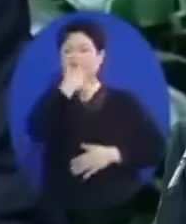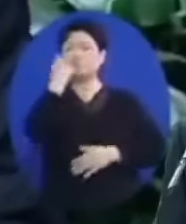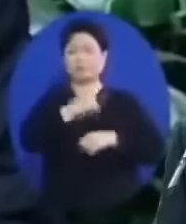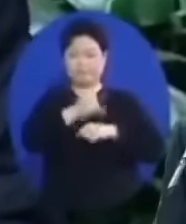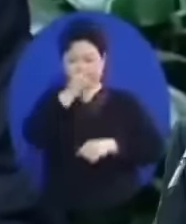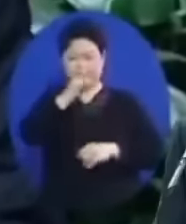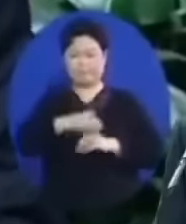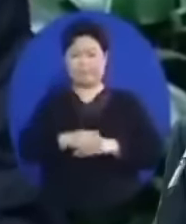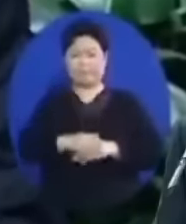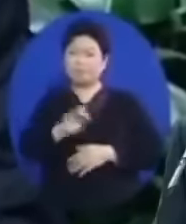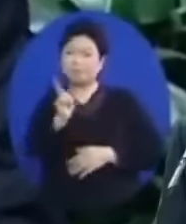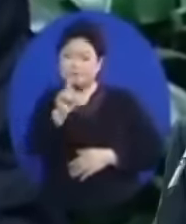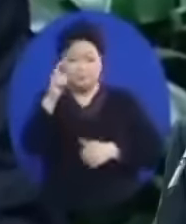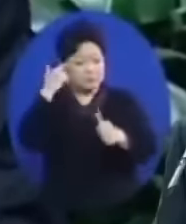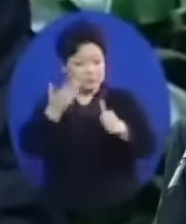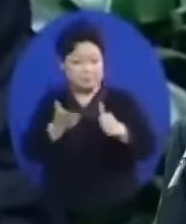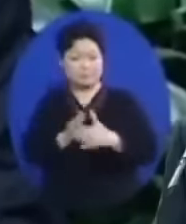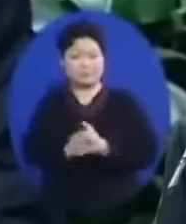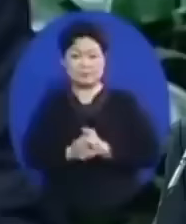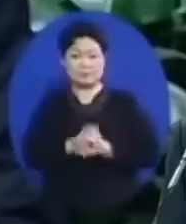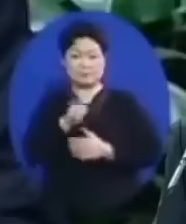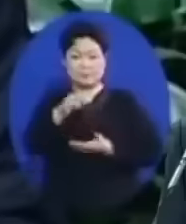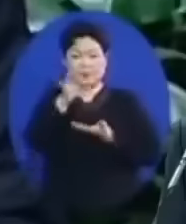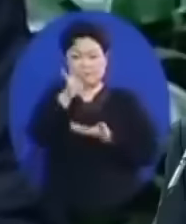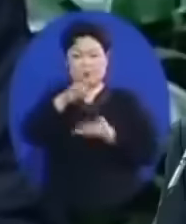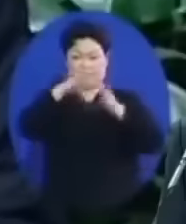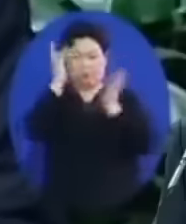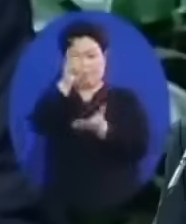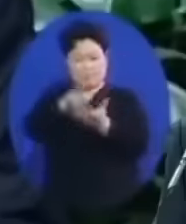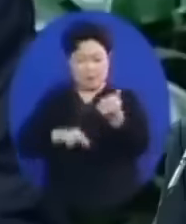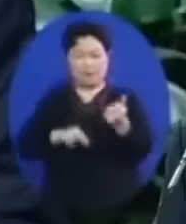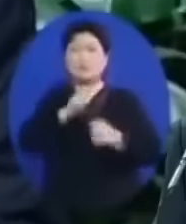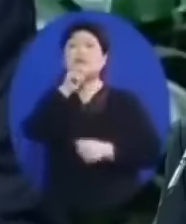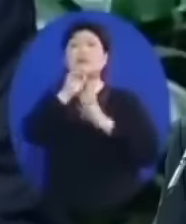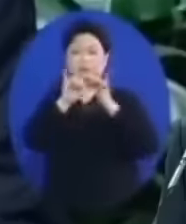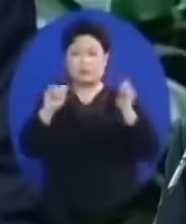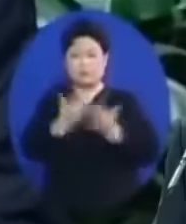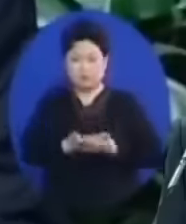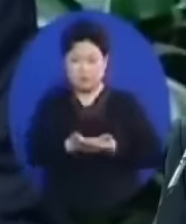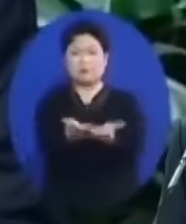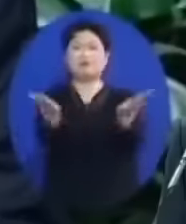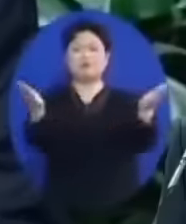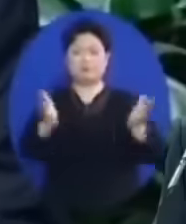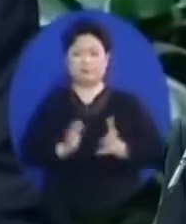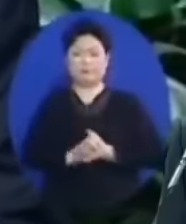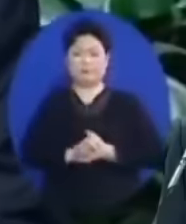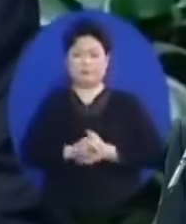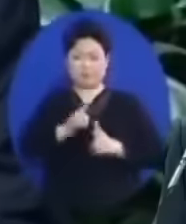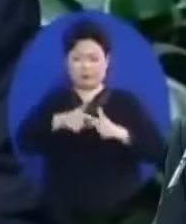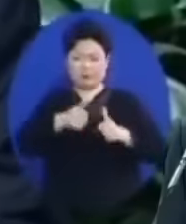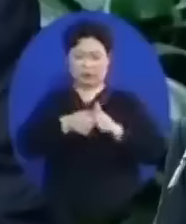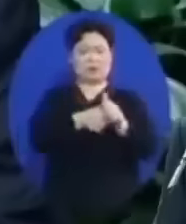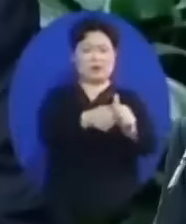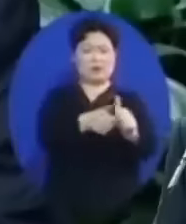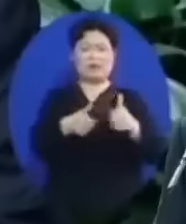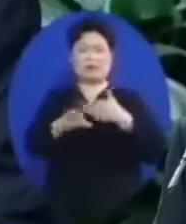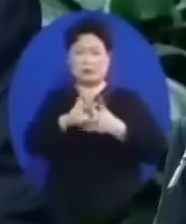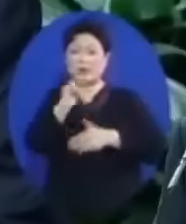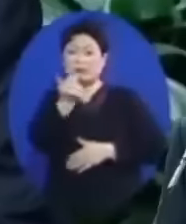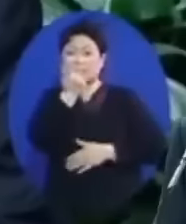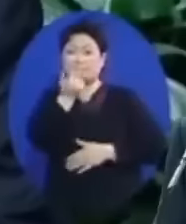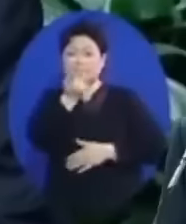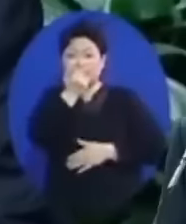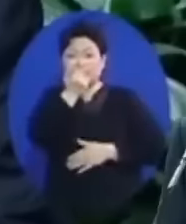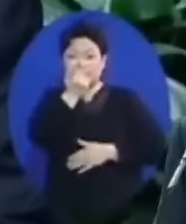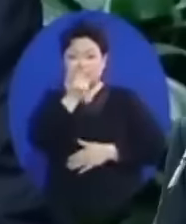것이 있다. 무엇입니까? 너 재산을 다 팔아서 가난한 사람에게 나누어 주고 나를 따르라. 그러면 생명에